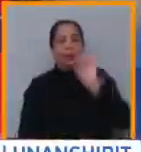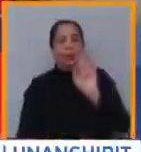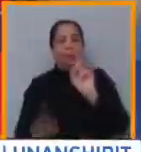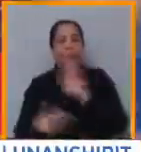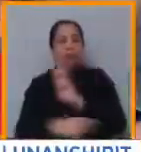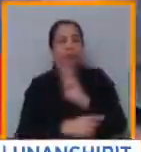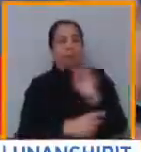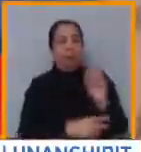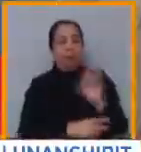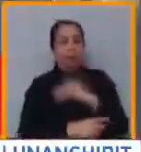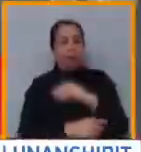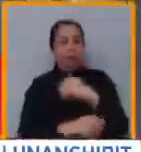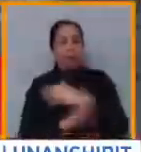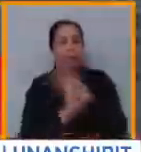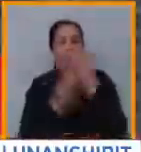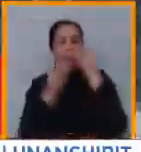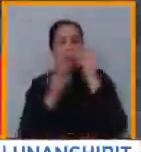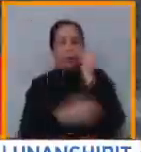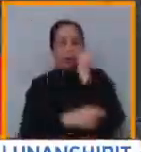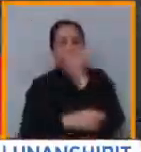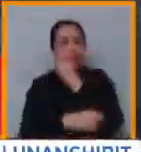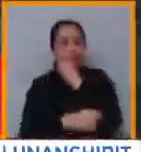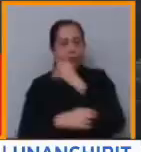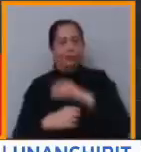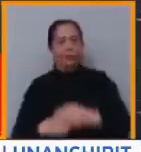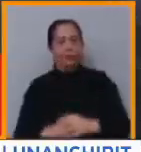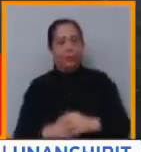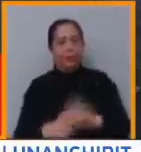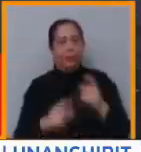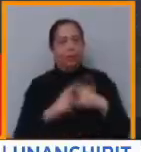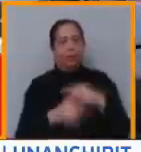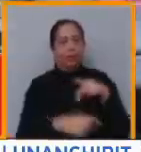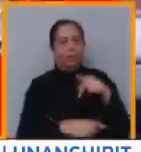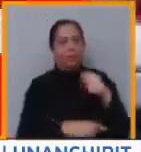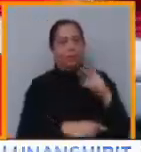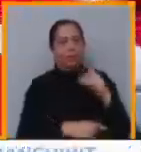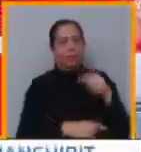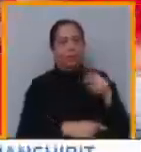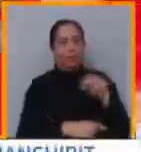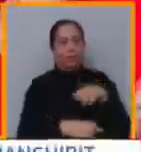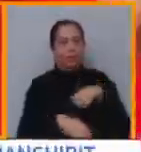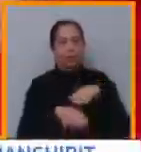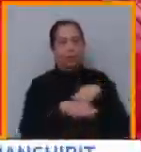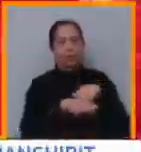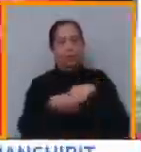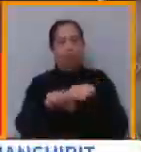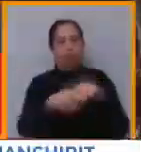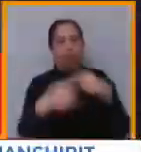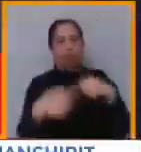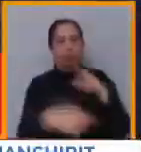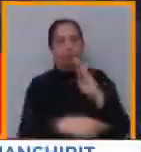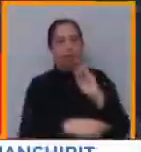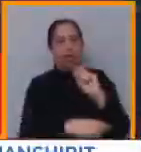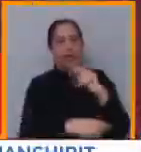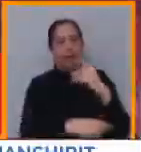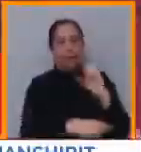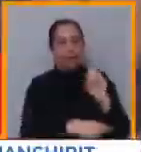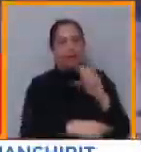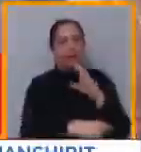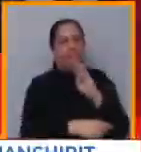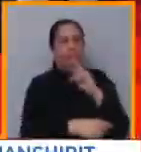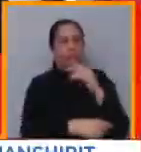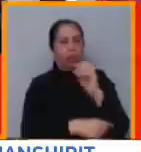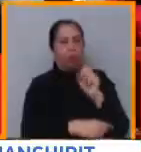City Mayor Sara Duterte. Mula sa Pagudpud, nag-motorcade sila patungong Bangi at Burgos kung saan sinalubong sila ng mga